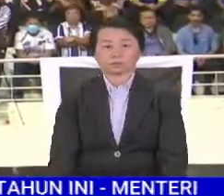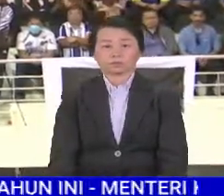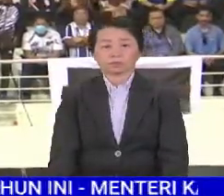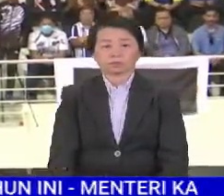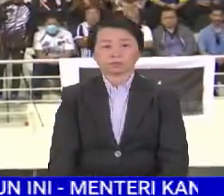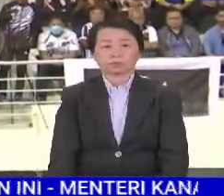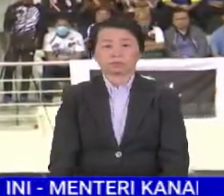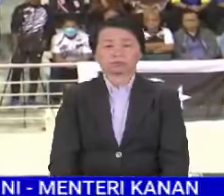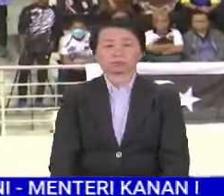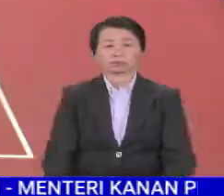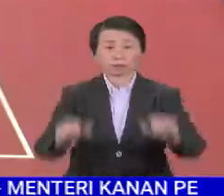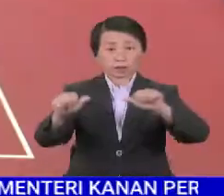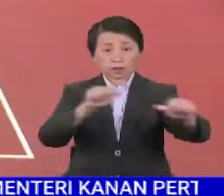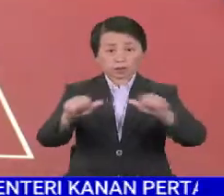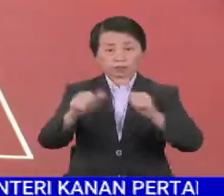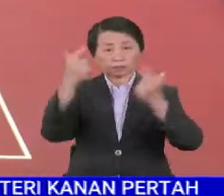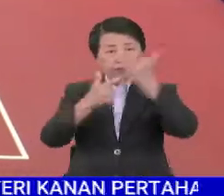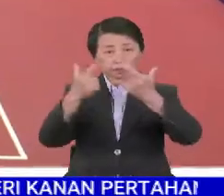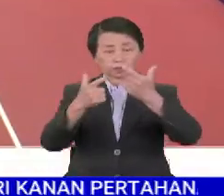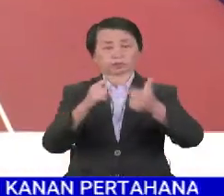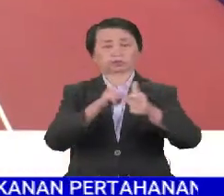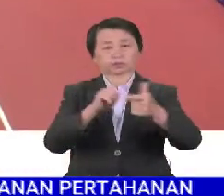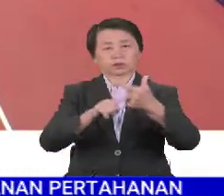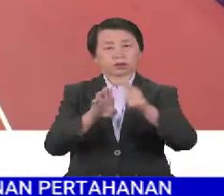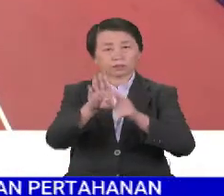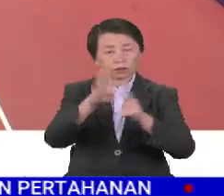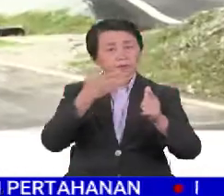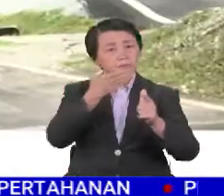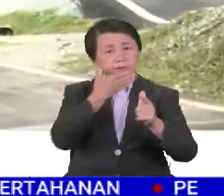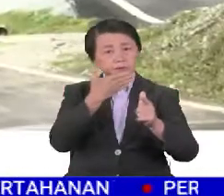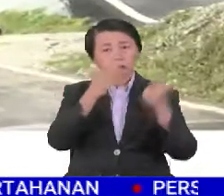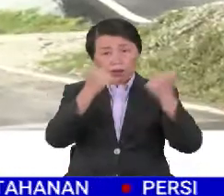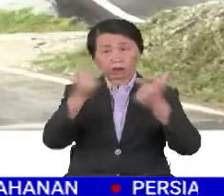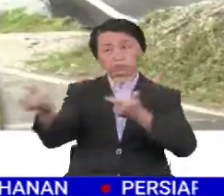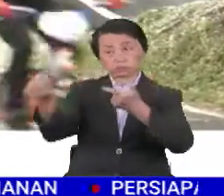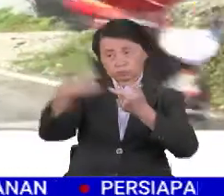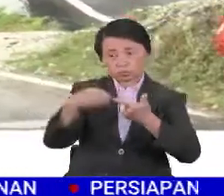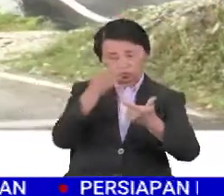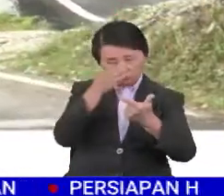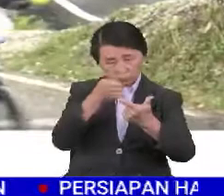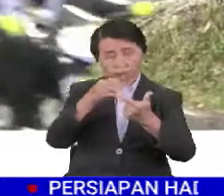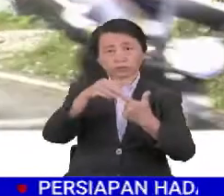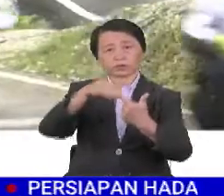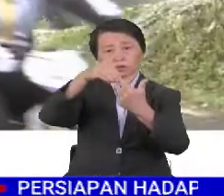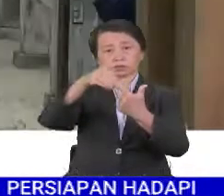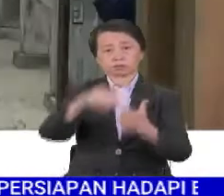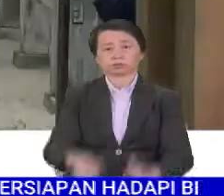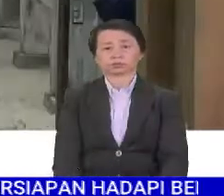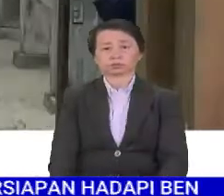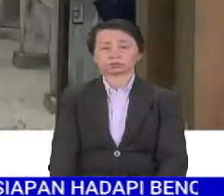bukan saja activity pelancungan pembangunan belia juga diharap dapat diberi tumpuan khusus